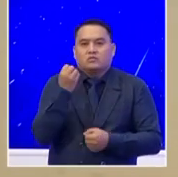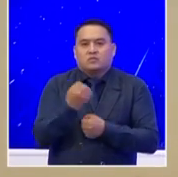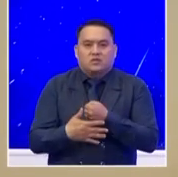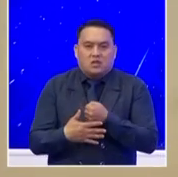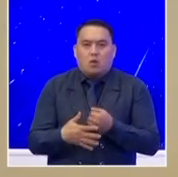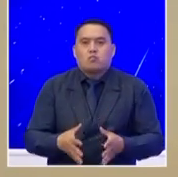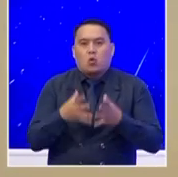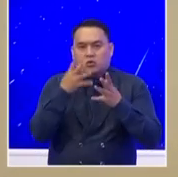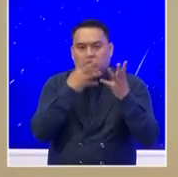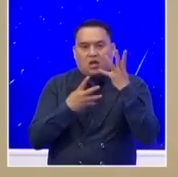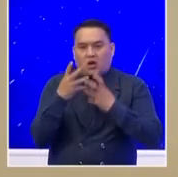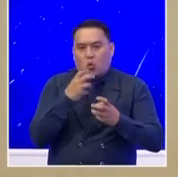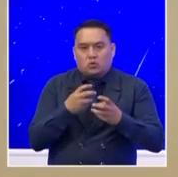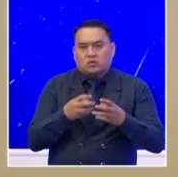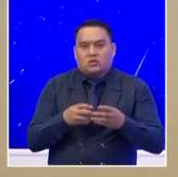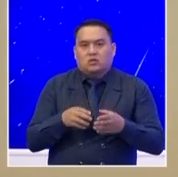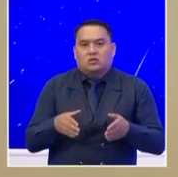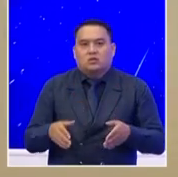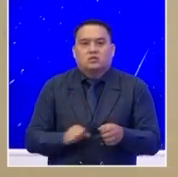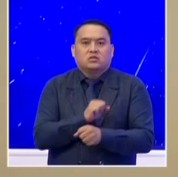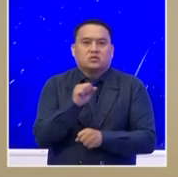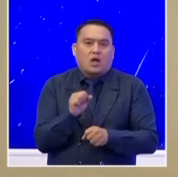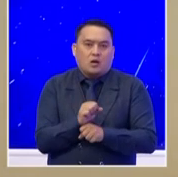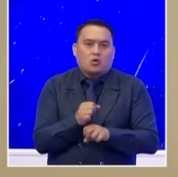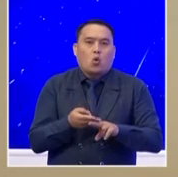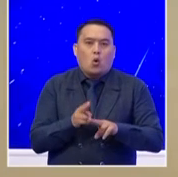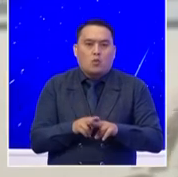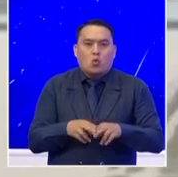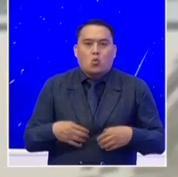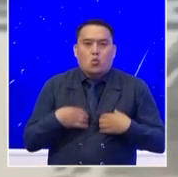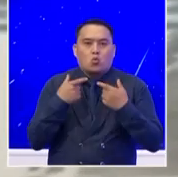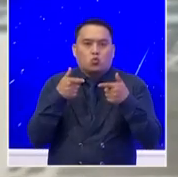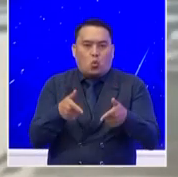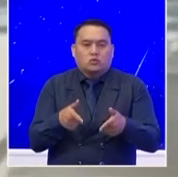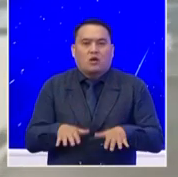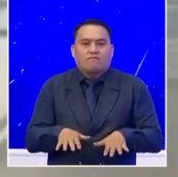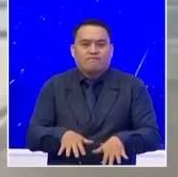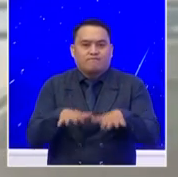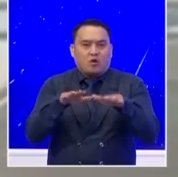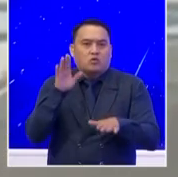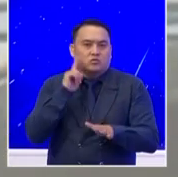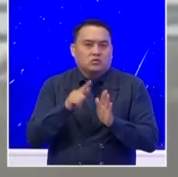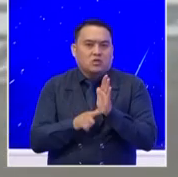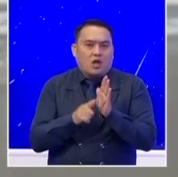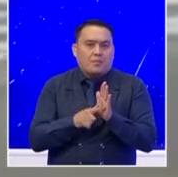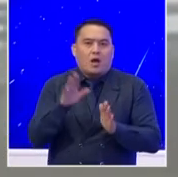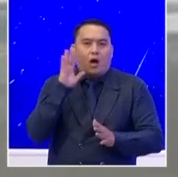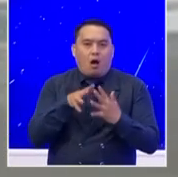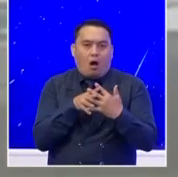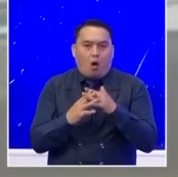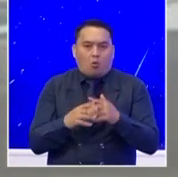избежать более серьезных последствий, там строят дамбу. Кроме того, есть угроза наводнения еще 7 аулов. Отмечу, что в